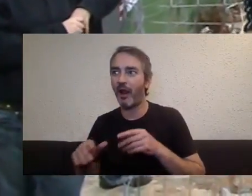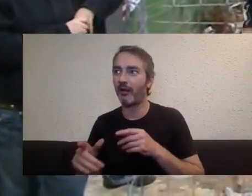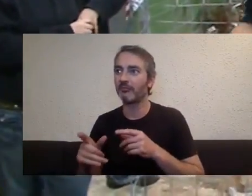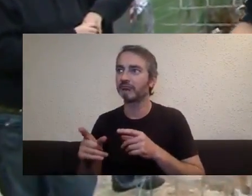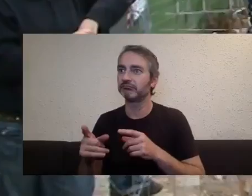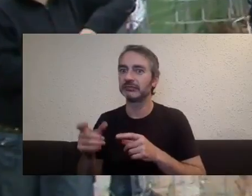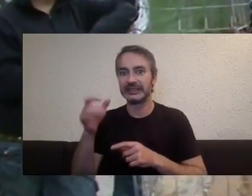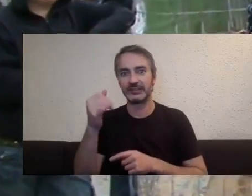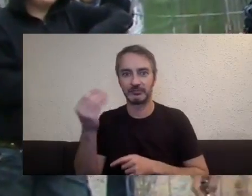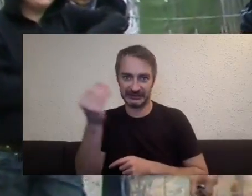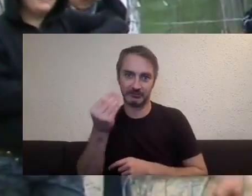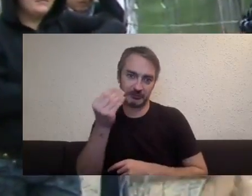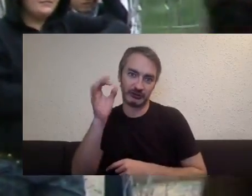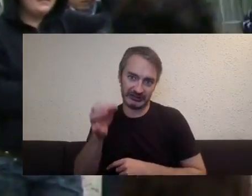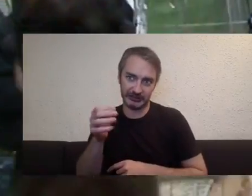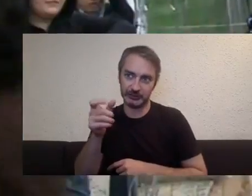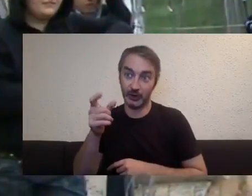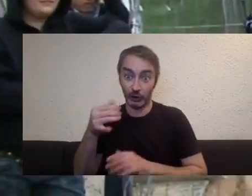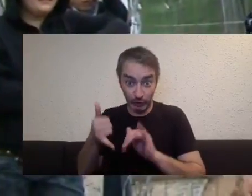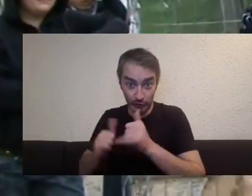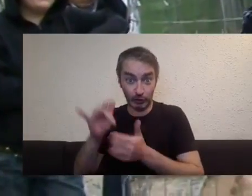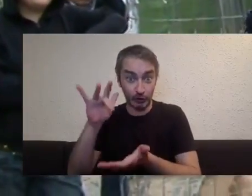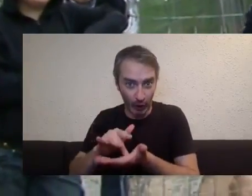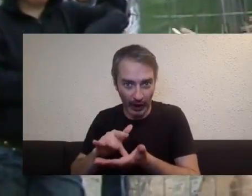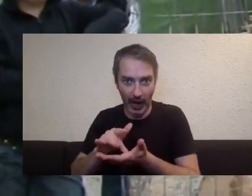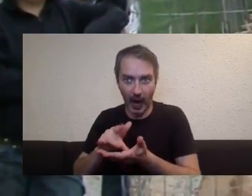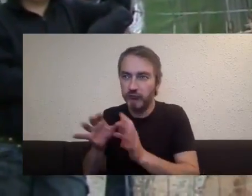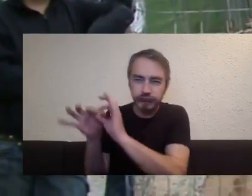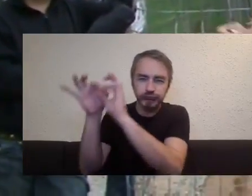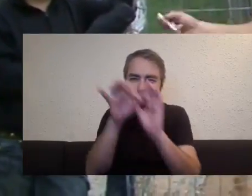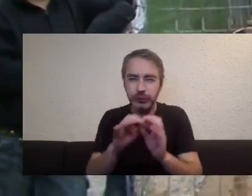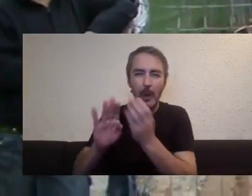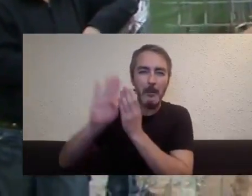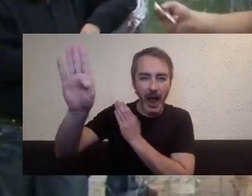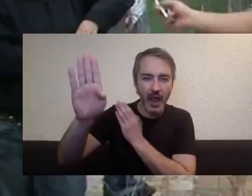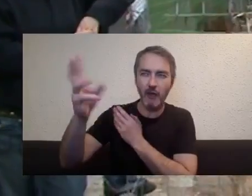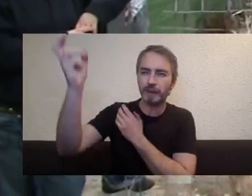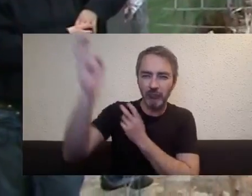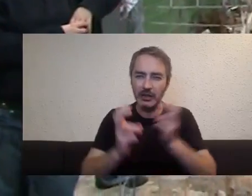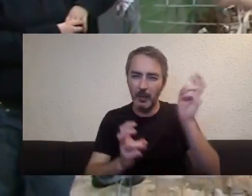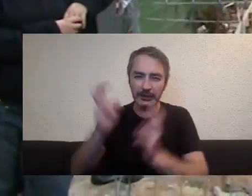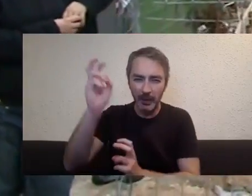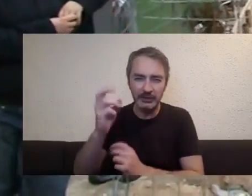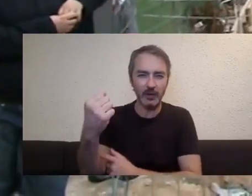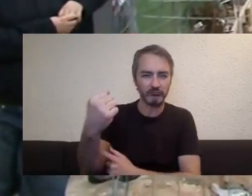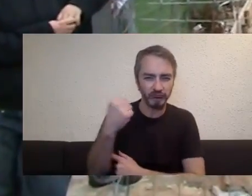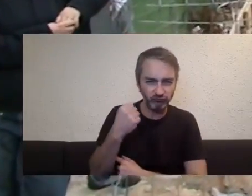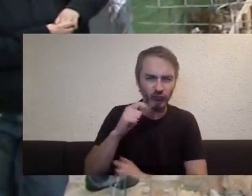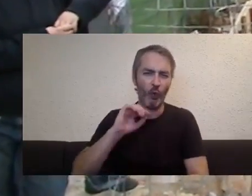en el moment del desallotjament sí que jo crec que ha estat dels moments, no?, que sí que hi va haver molta part del veïnat que va